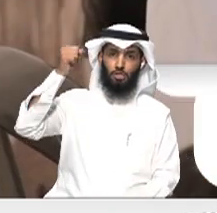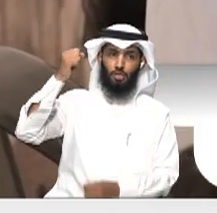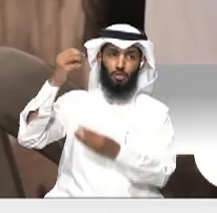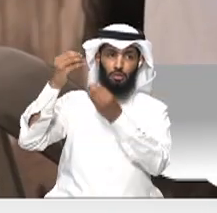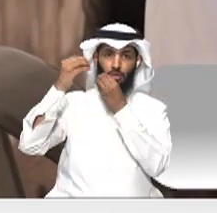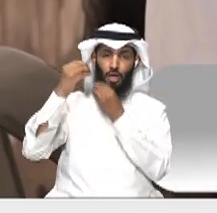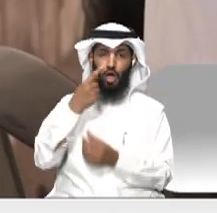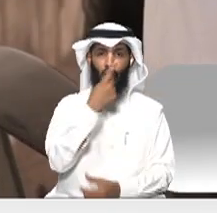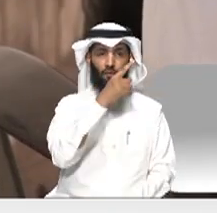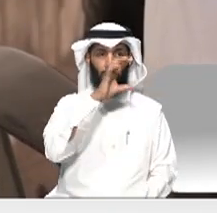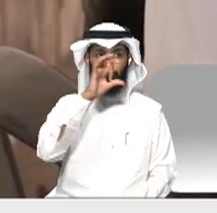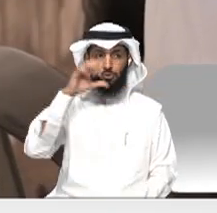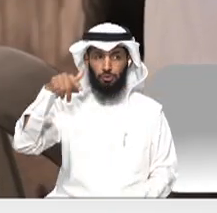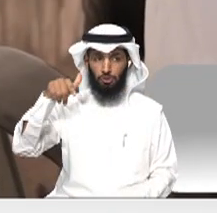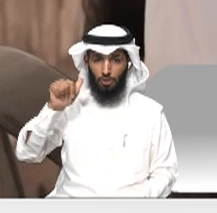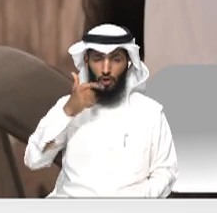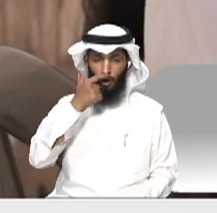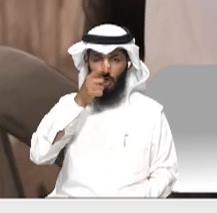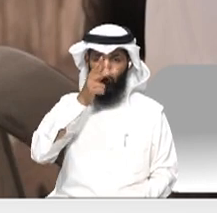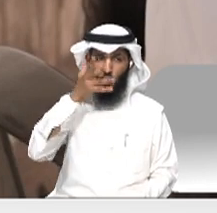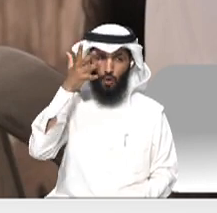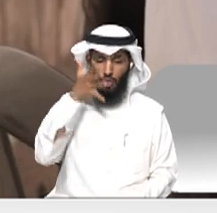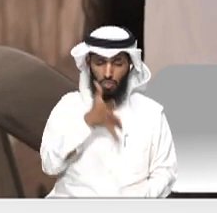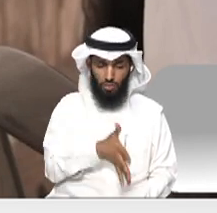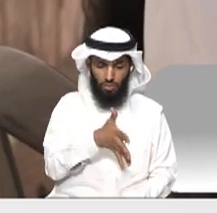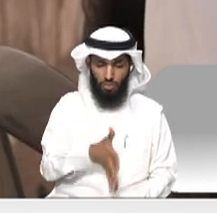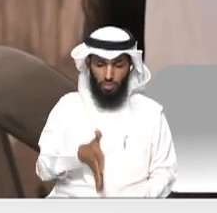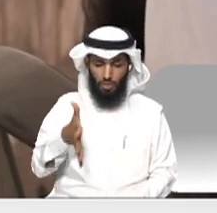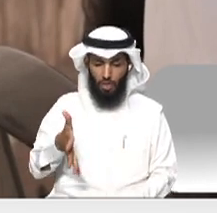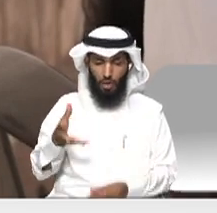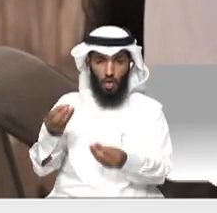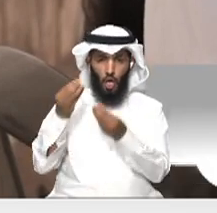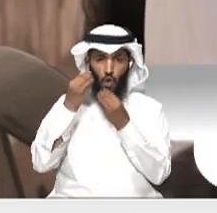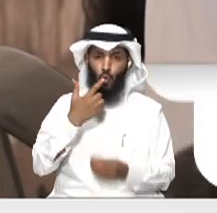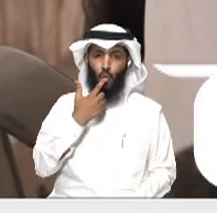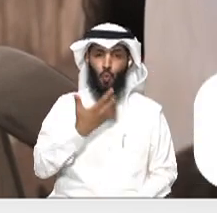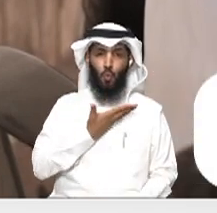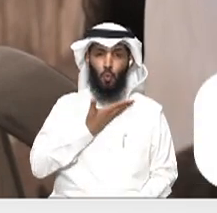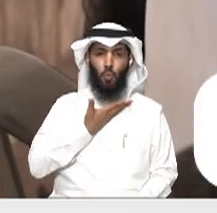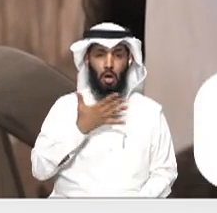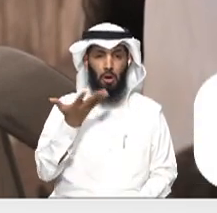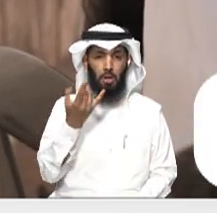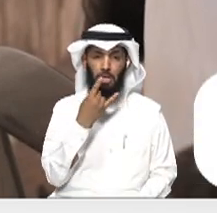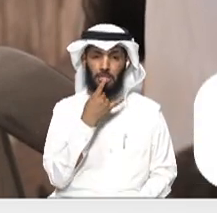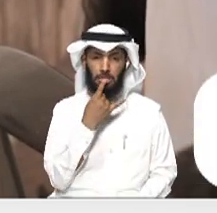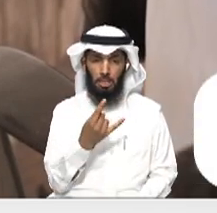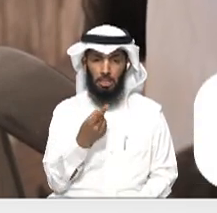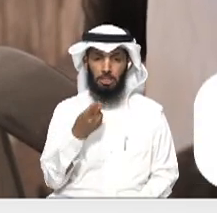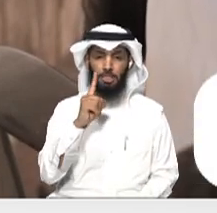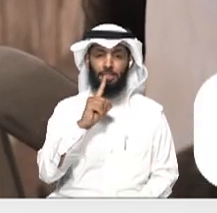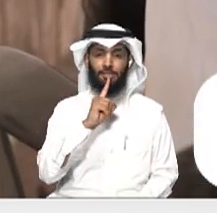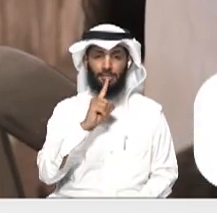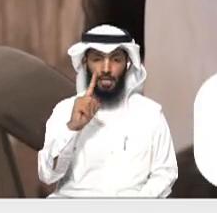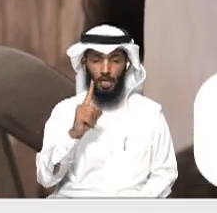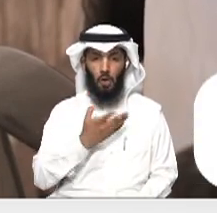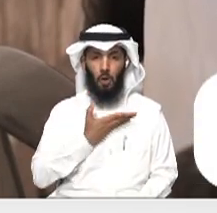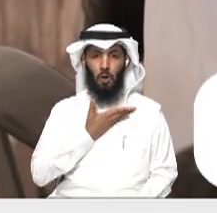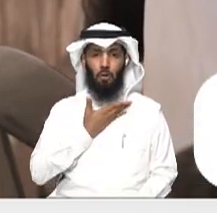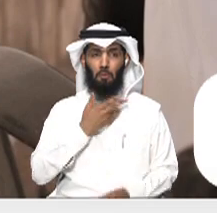الستينات، وأنا كنت قدر صغير، عمي ما يقارب 12 سنة أو 11 سنة، وتعلمت المهنة هذه واستمرت عليها على